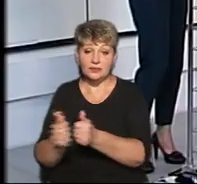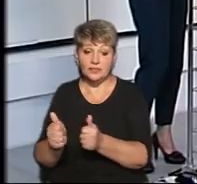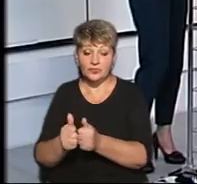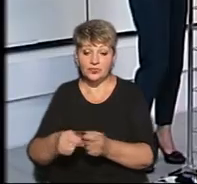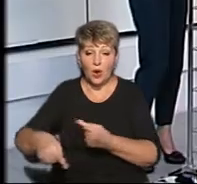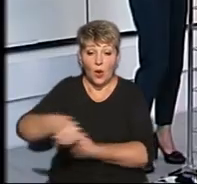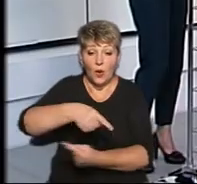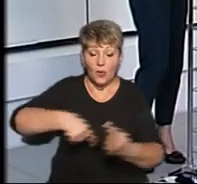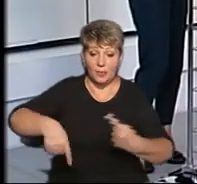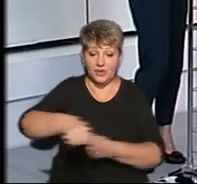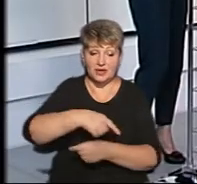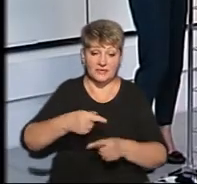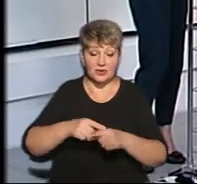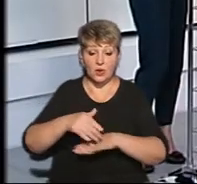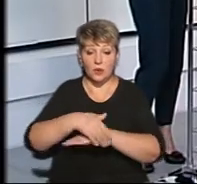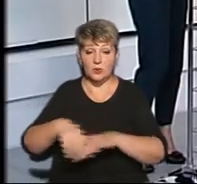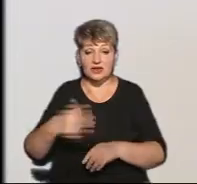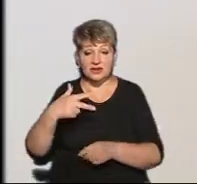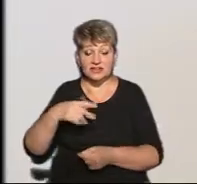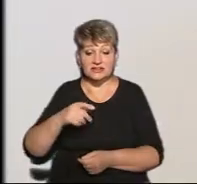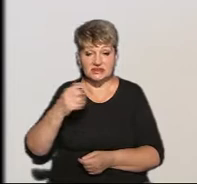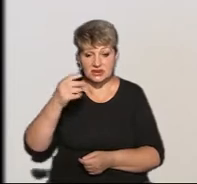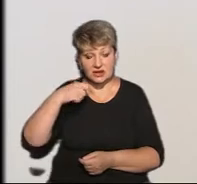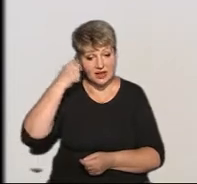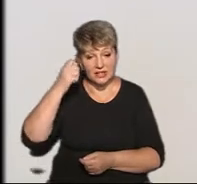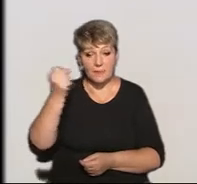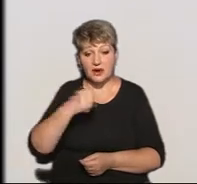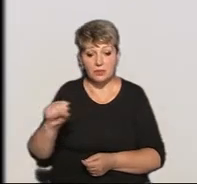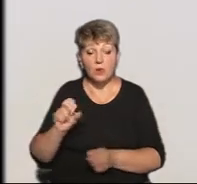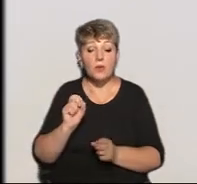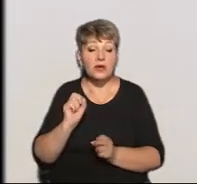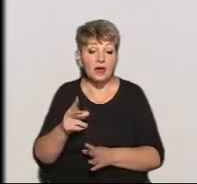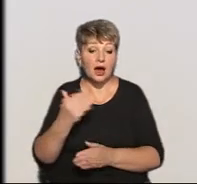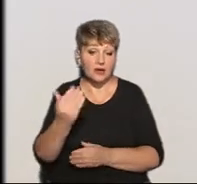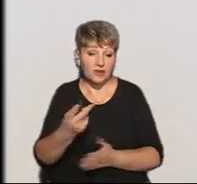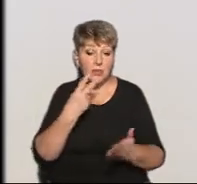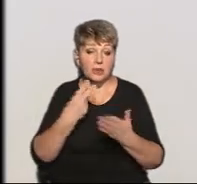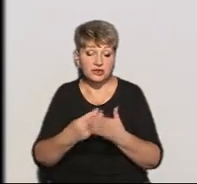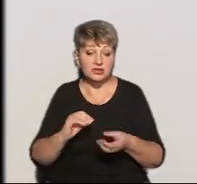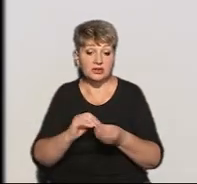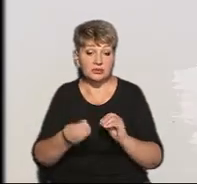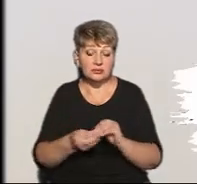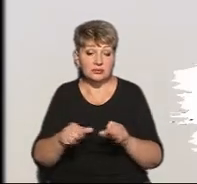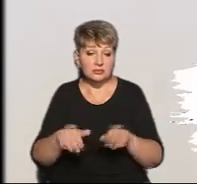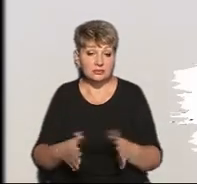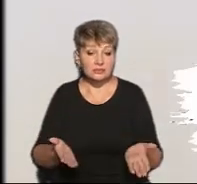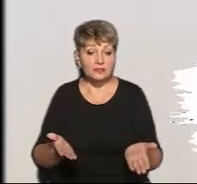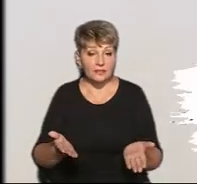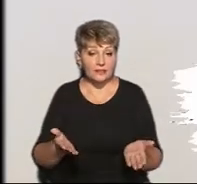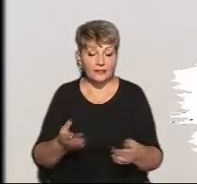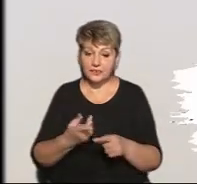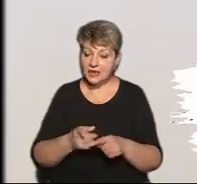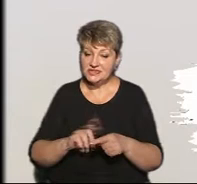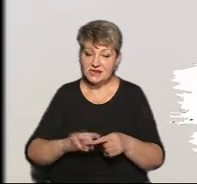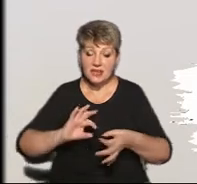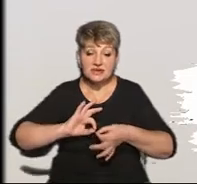об'їзду вулиці 30-річчя Перемоги. Як бачите вирішення цього питання? Проблема колектора – це досить така